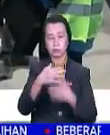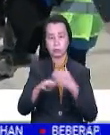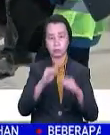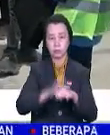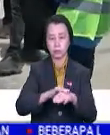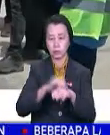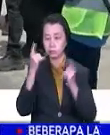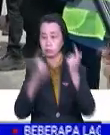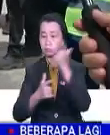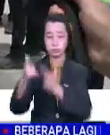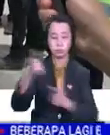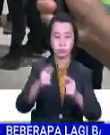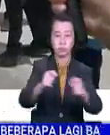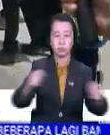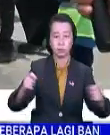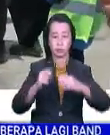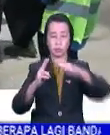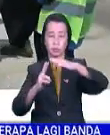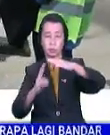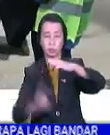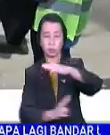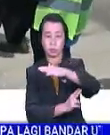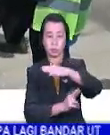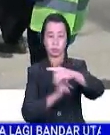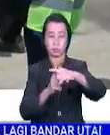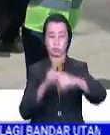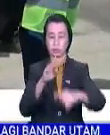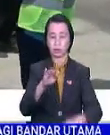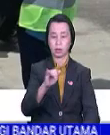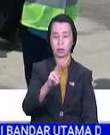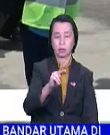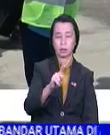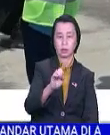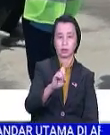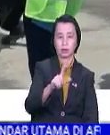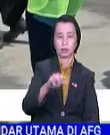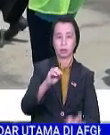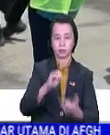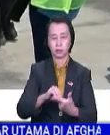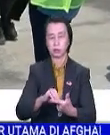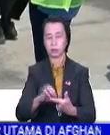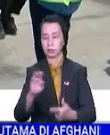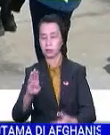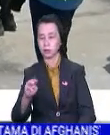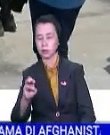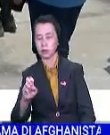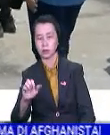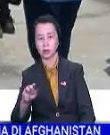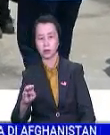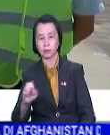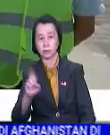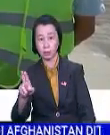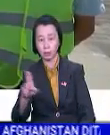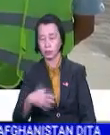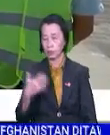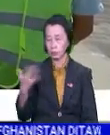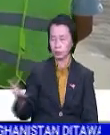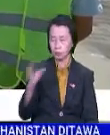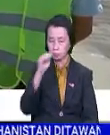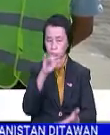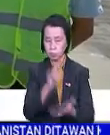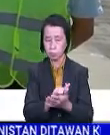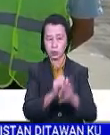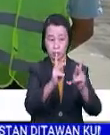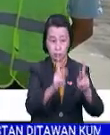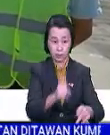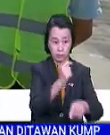semasa lawatan ke tak Project menjabat persimpangan Bintulu dan simpangnya bau di Bintulu video Dalam pada itu turut yakin